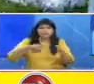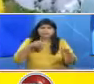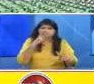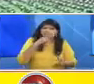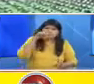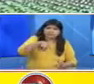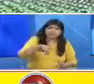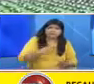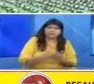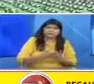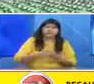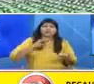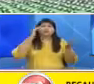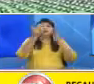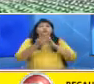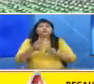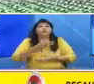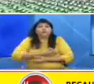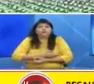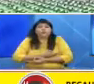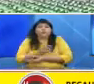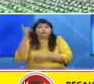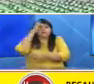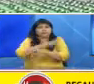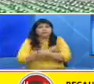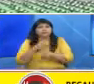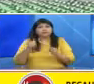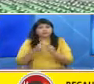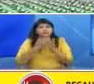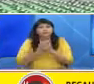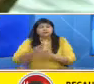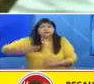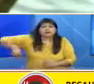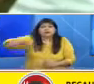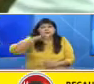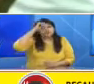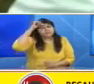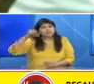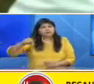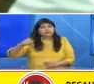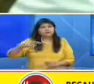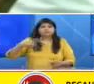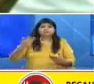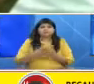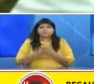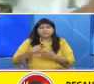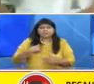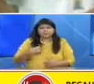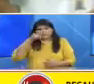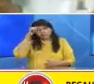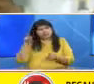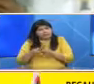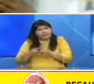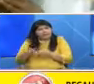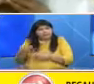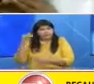मिला, और अंतर्राष्ट्रीय योगा दिवस के कारण स्थिति ये बन गई है कि दुनिया में जिस किसी के पास जाता हूँ, बैठता हूँ, तो